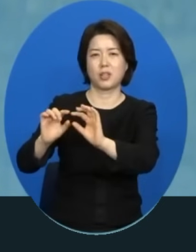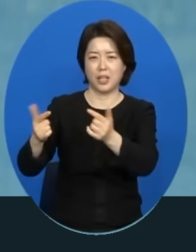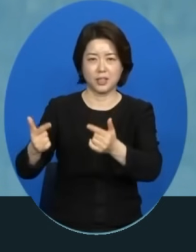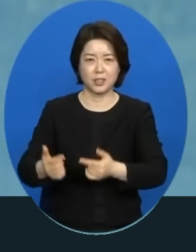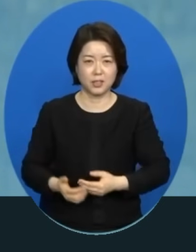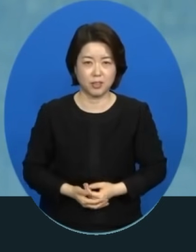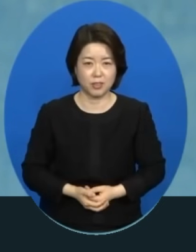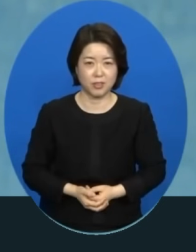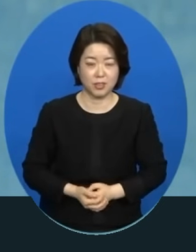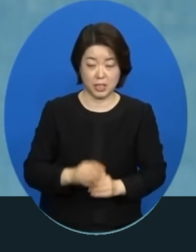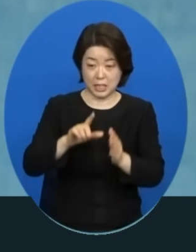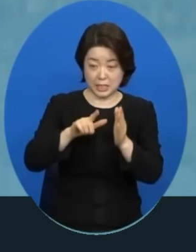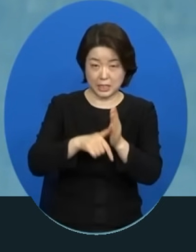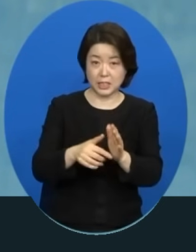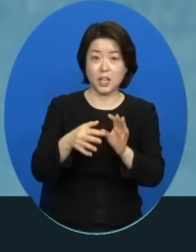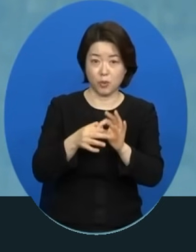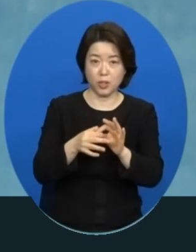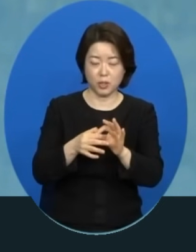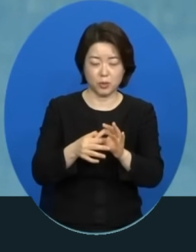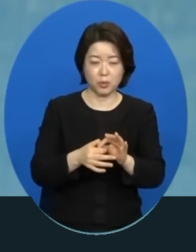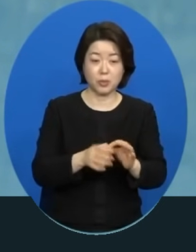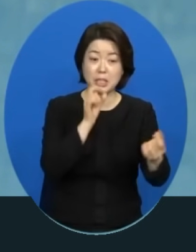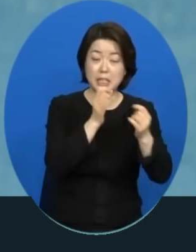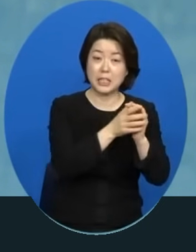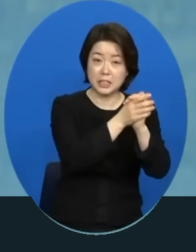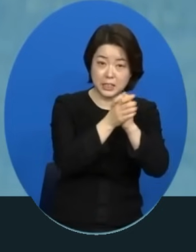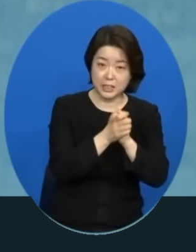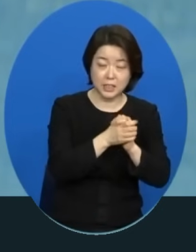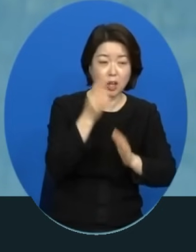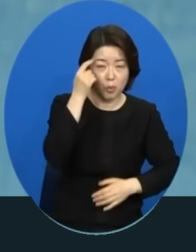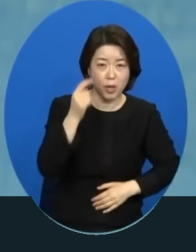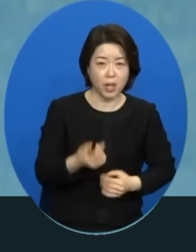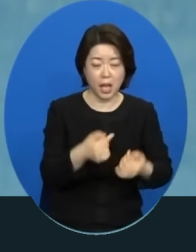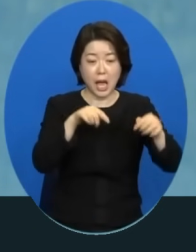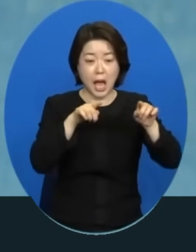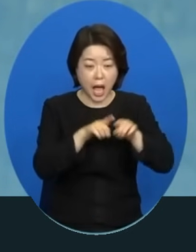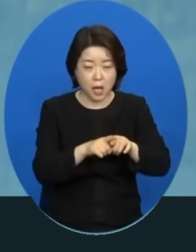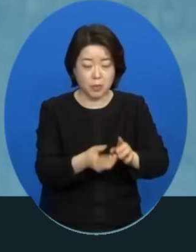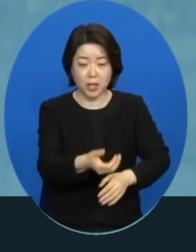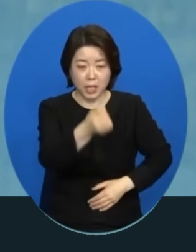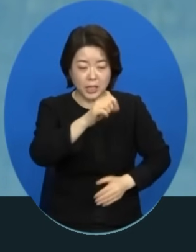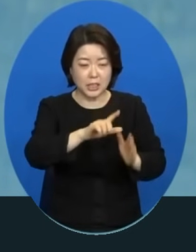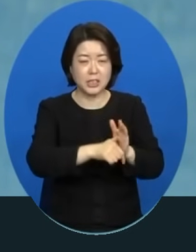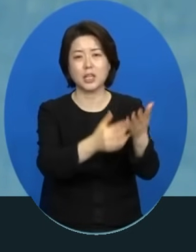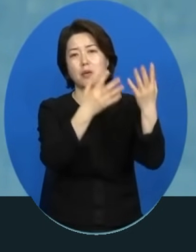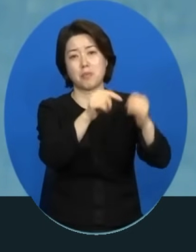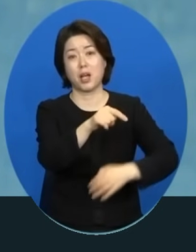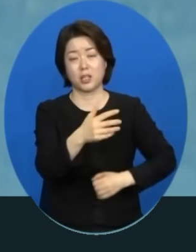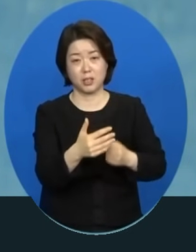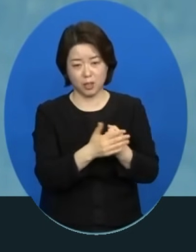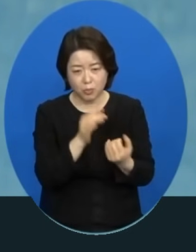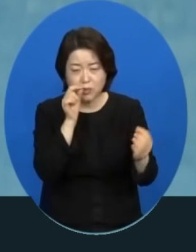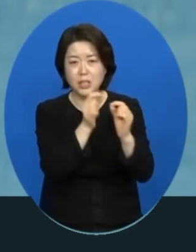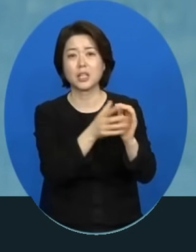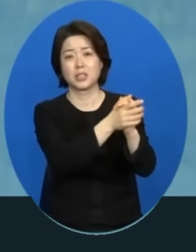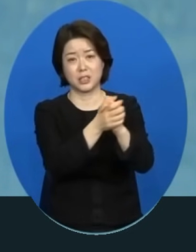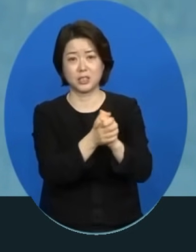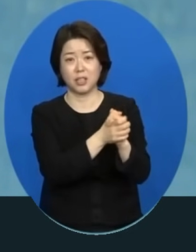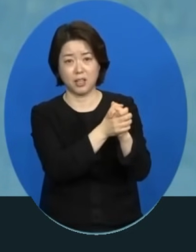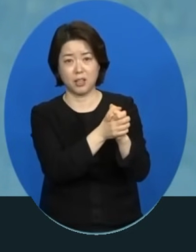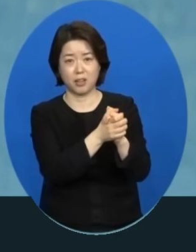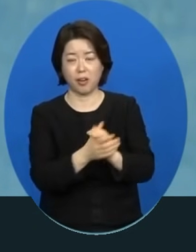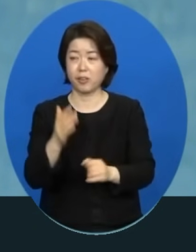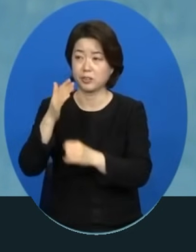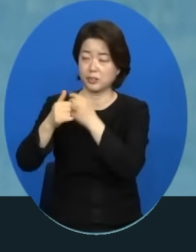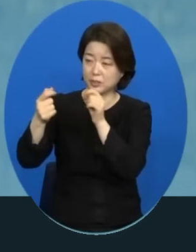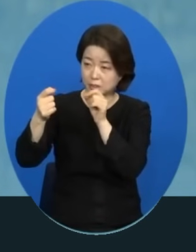시간, 이 관계도요, 친한 친구의 관계가 왜 친하냐, 같이 보낸 시간이 많은 거예요. 그래서 친한 겁니다. 여러분, 하나님과 더